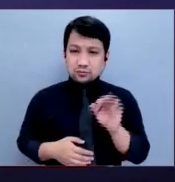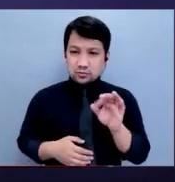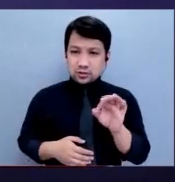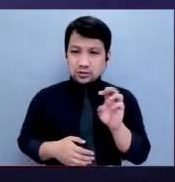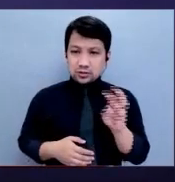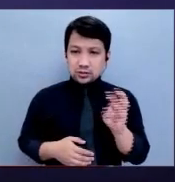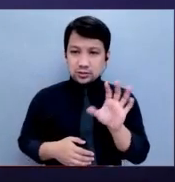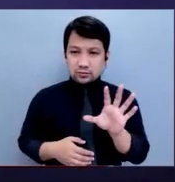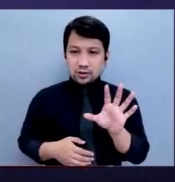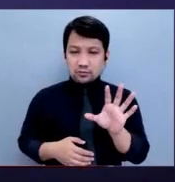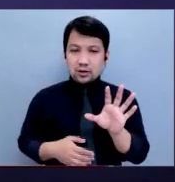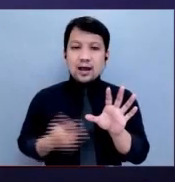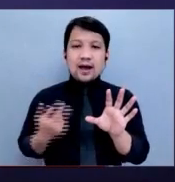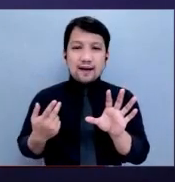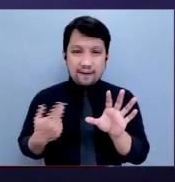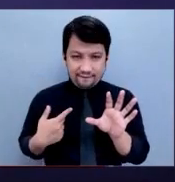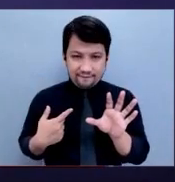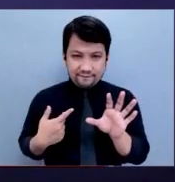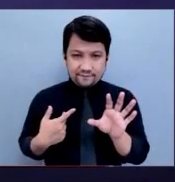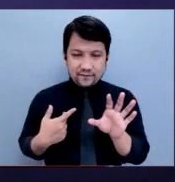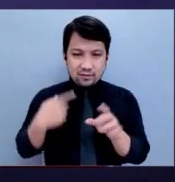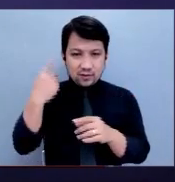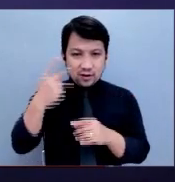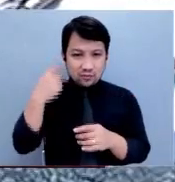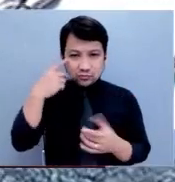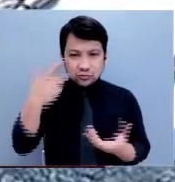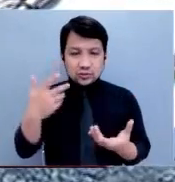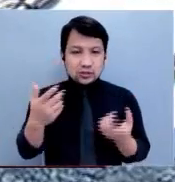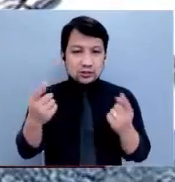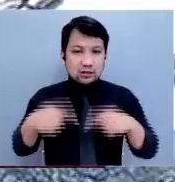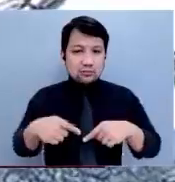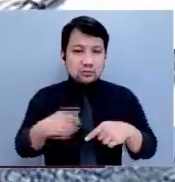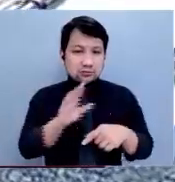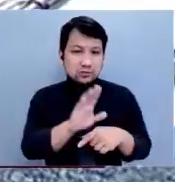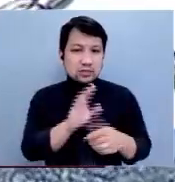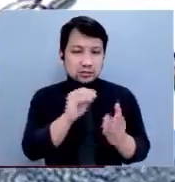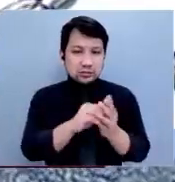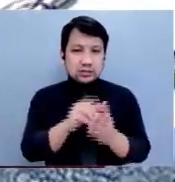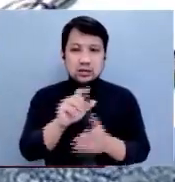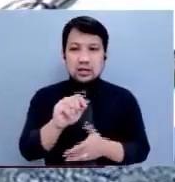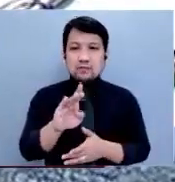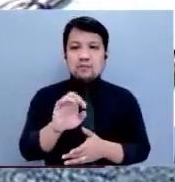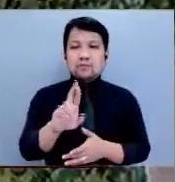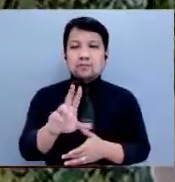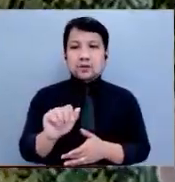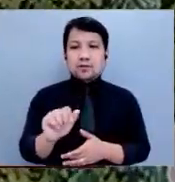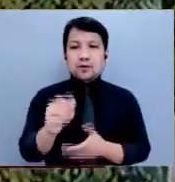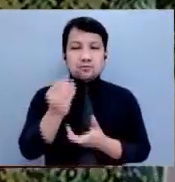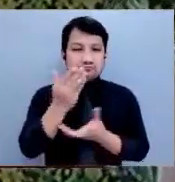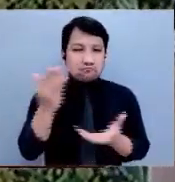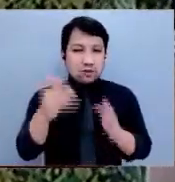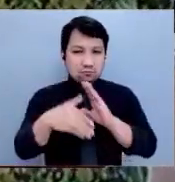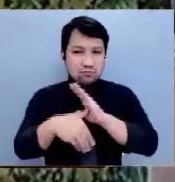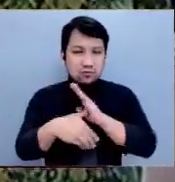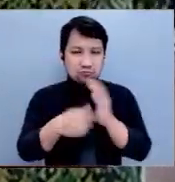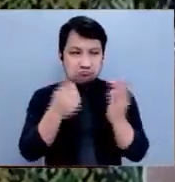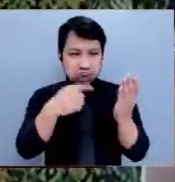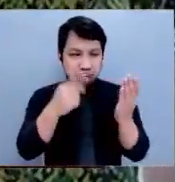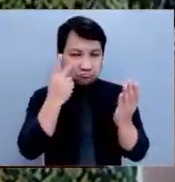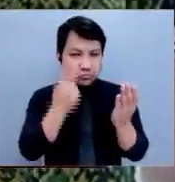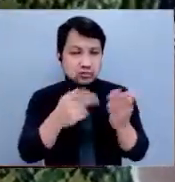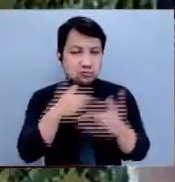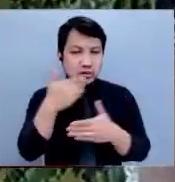raw, may naitala ng mga political goons sa Abra. Kaya nakatakda rin bumisita ang mga opisyal ng COMELEC dito sa susunod na